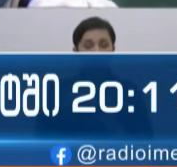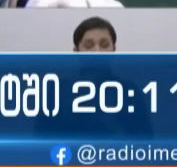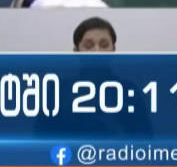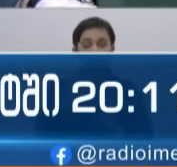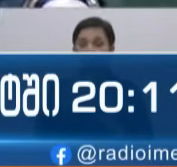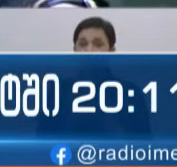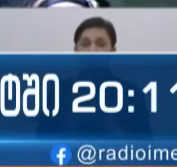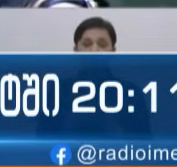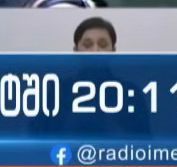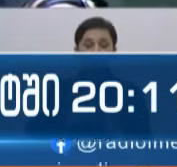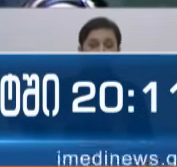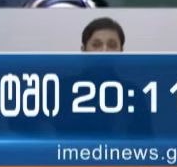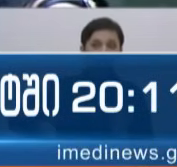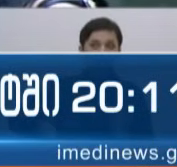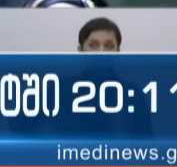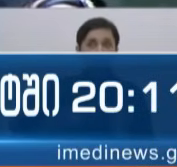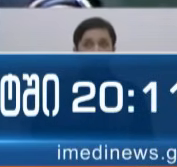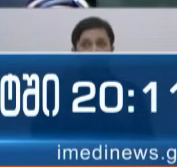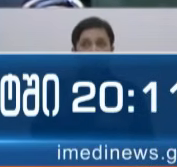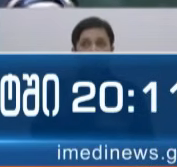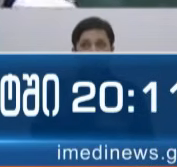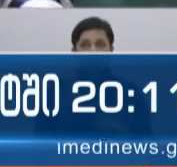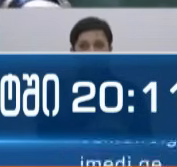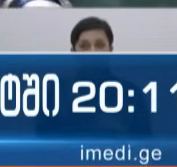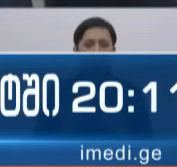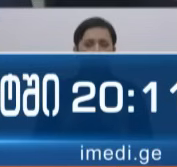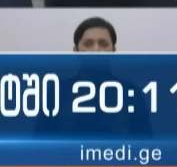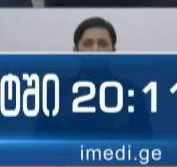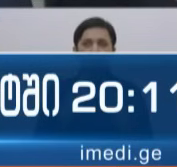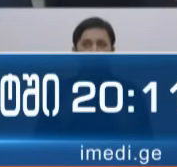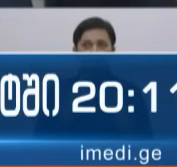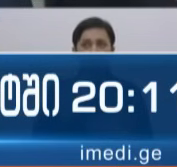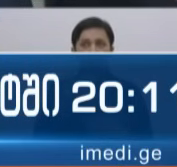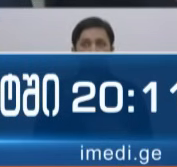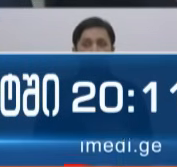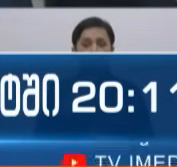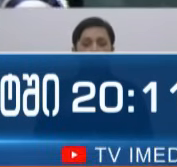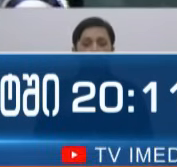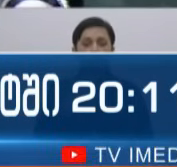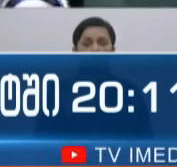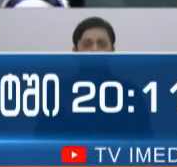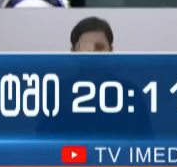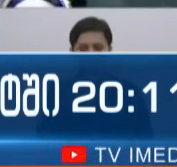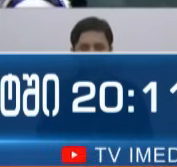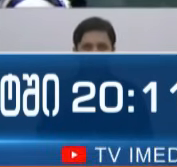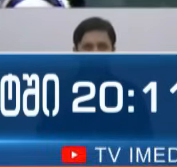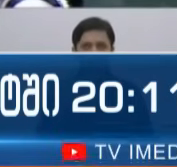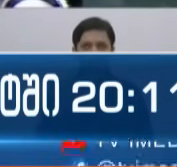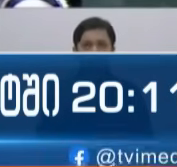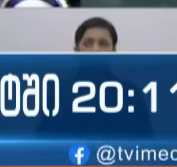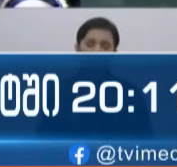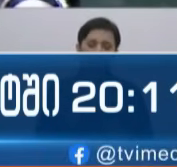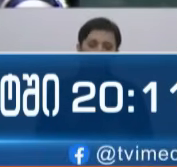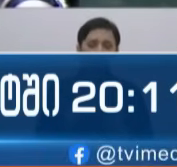გზით ვეღარ მოიცილებდნენ. შეიძლება ვინმეს ეცნო ეს გამონათქვამ. ჯერა რომ ოქტომბერში ქართველი ხალხი ყველა ამ და